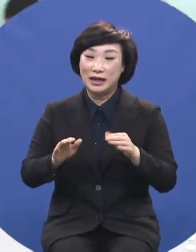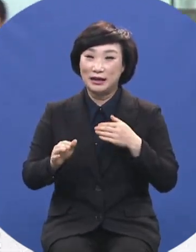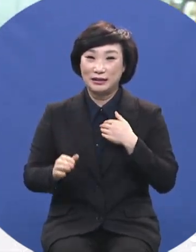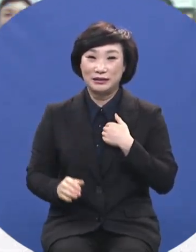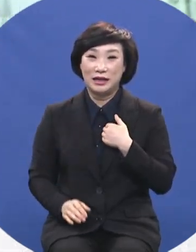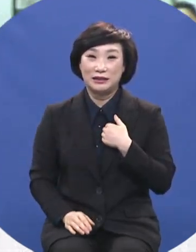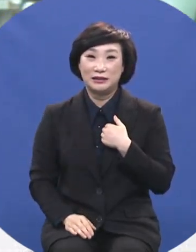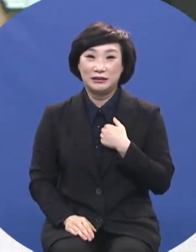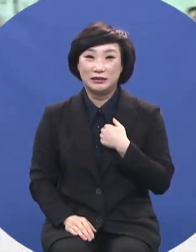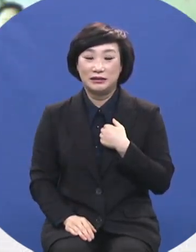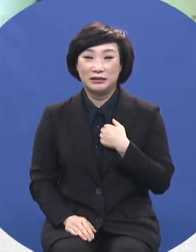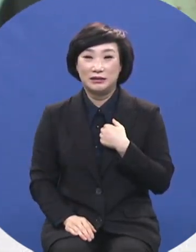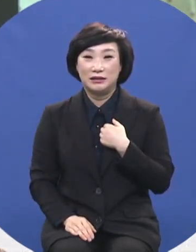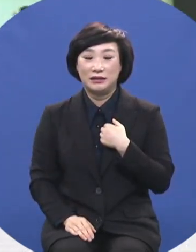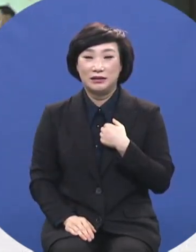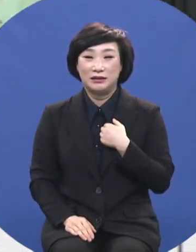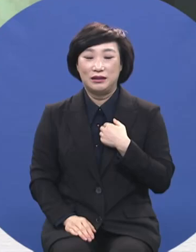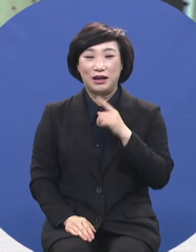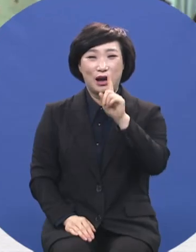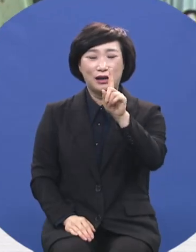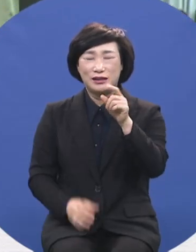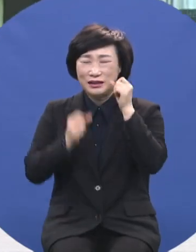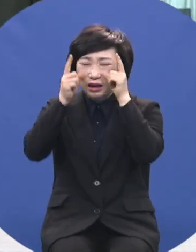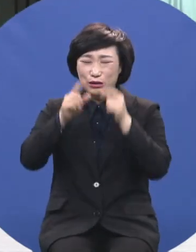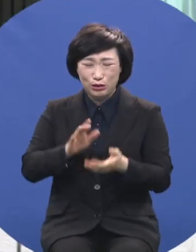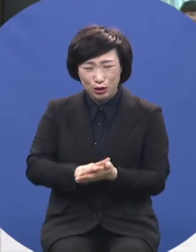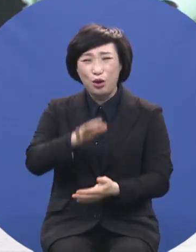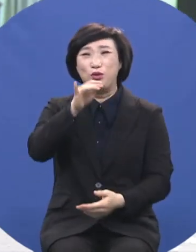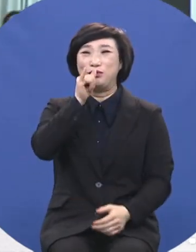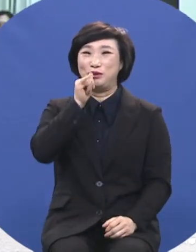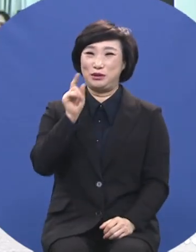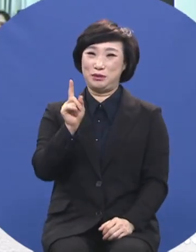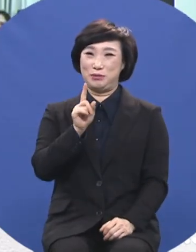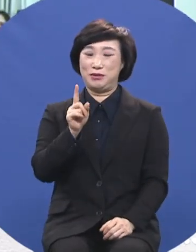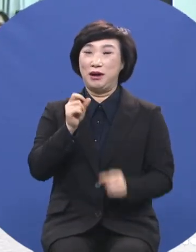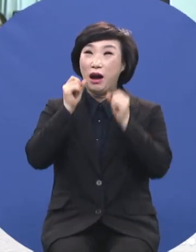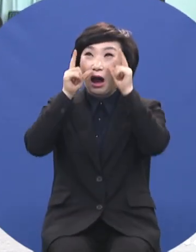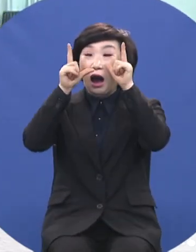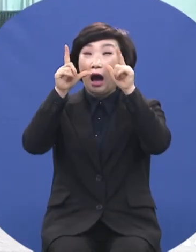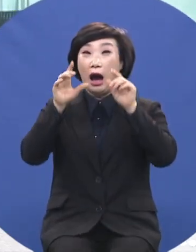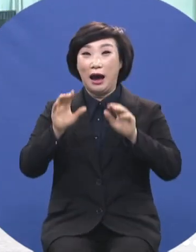저는 하나 뜨겁게 깨달은 것이 뭐냐.